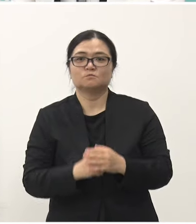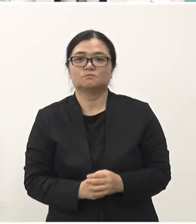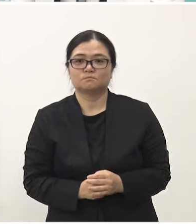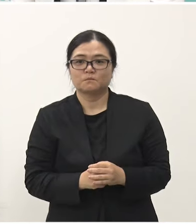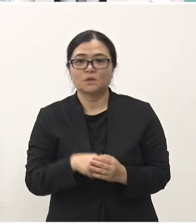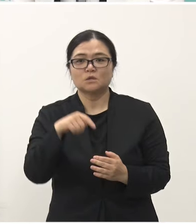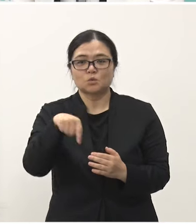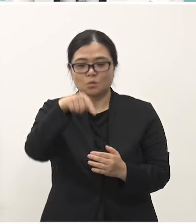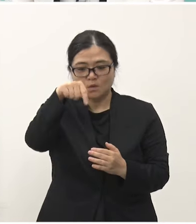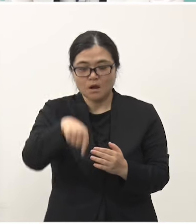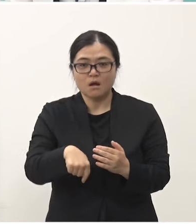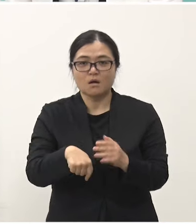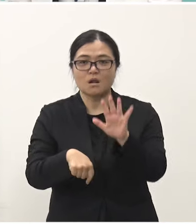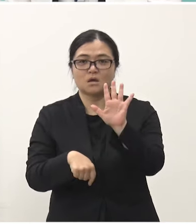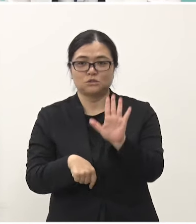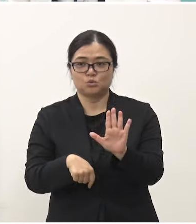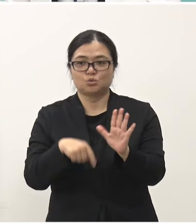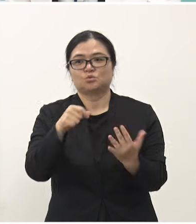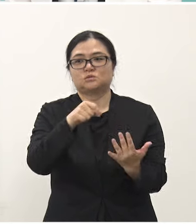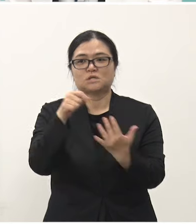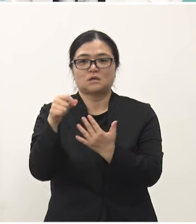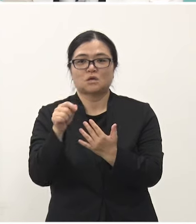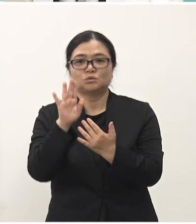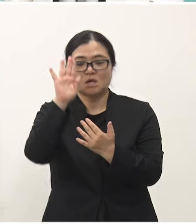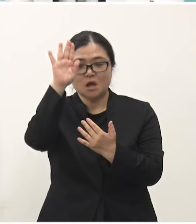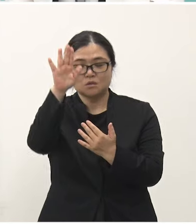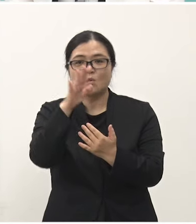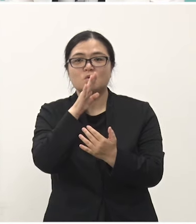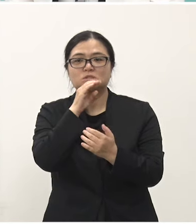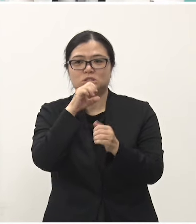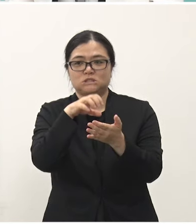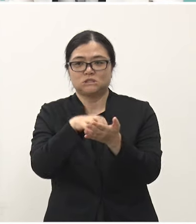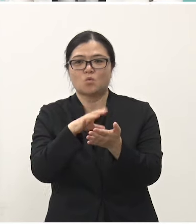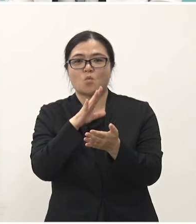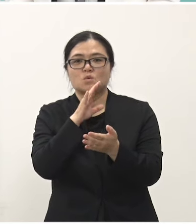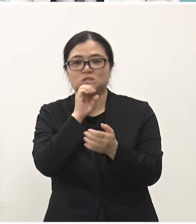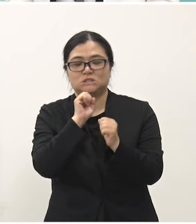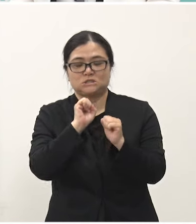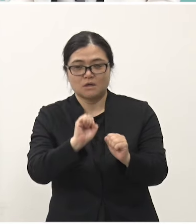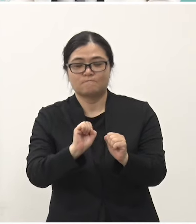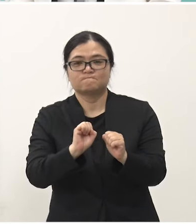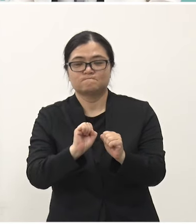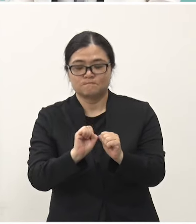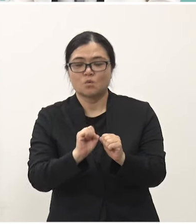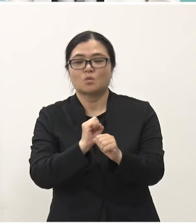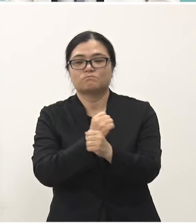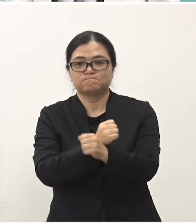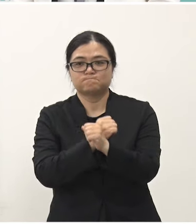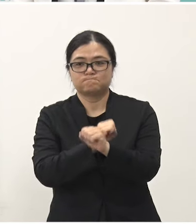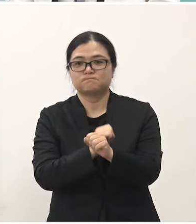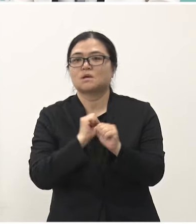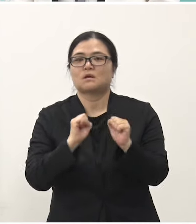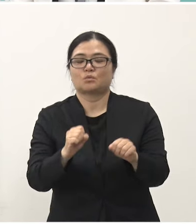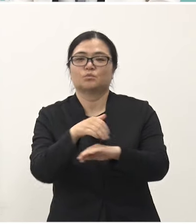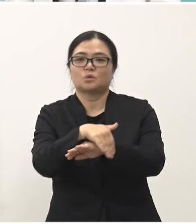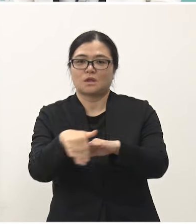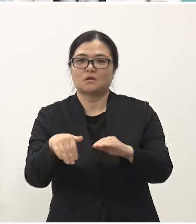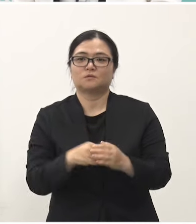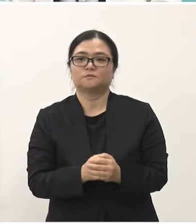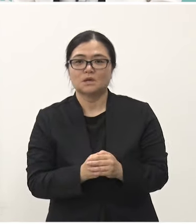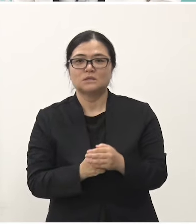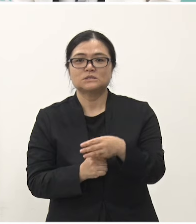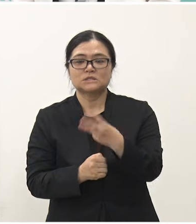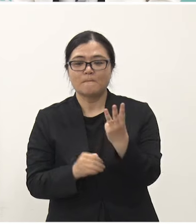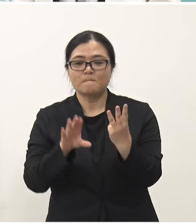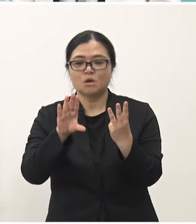提案提出期限は9月27日になります10月中に応募企画の中から件を採択し12